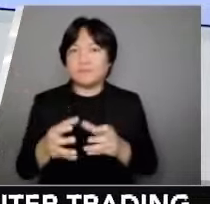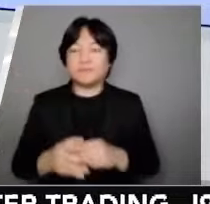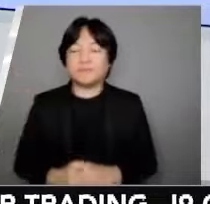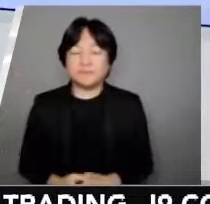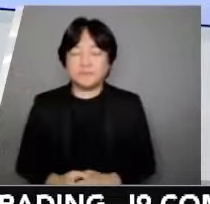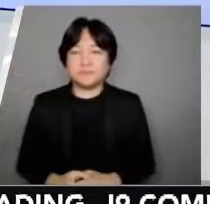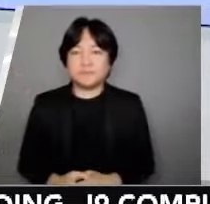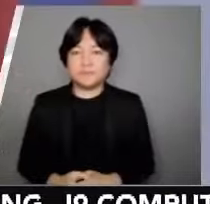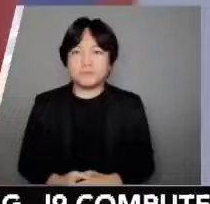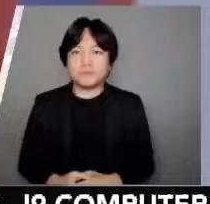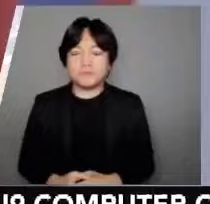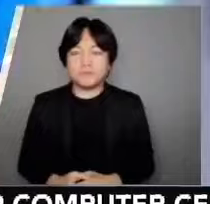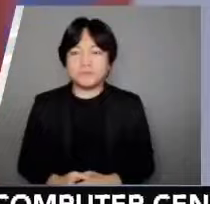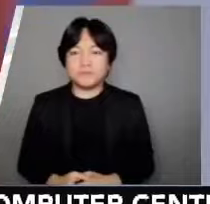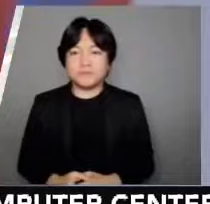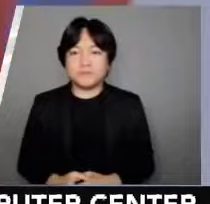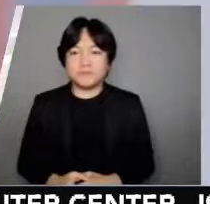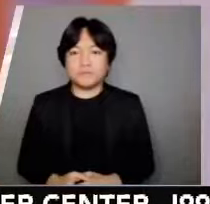Soriano.